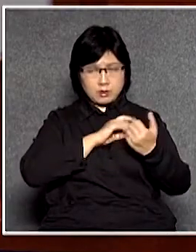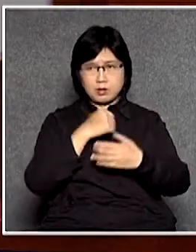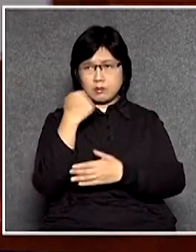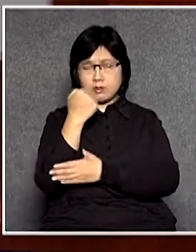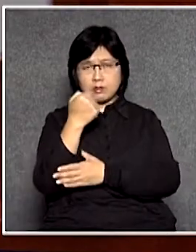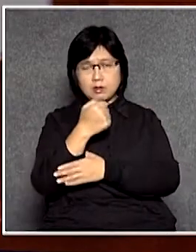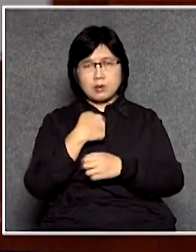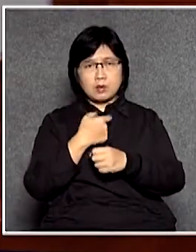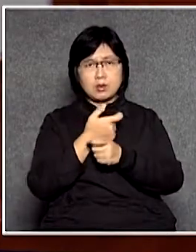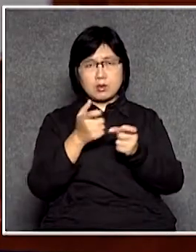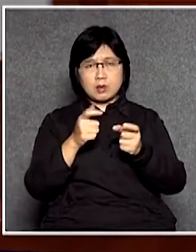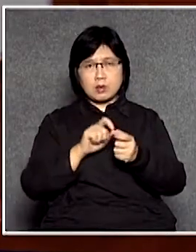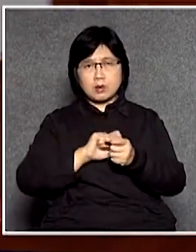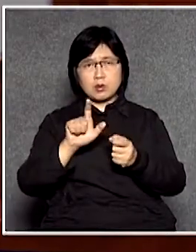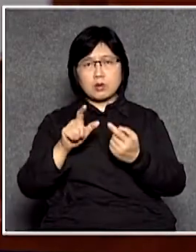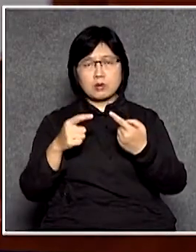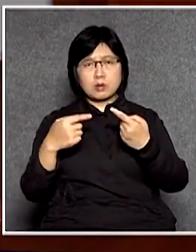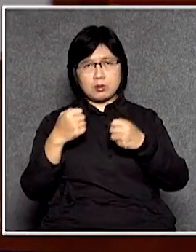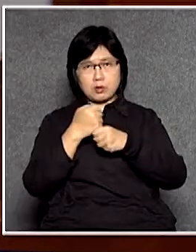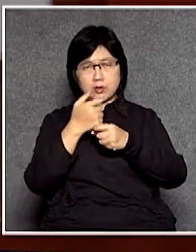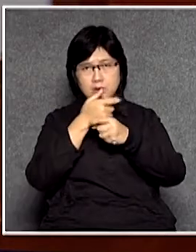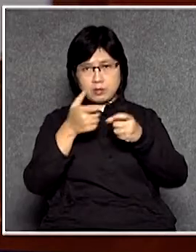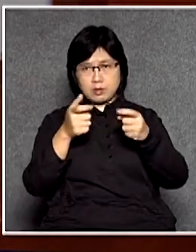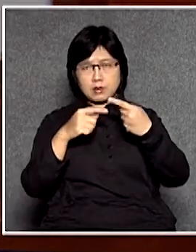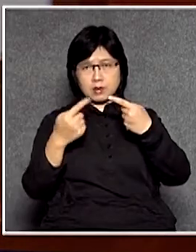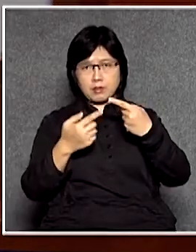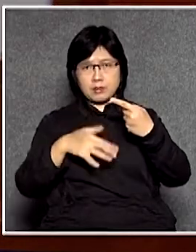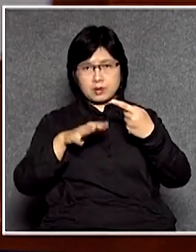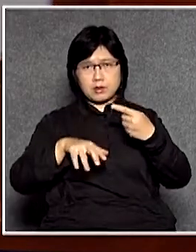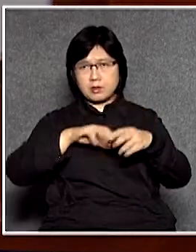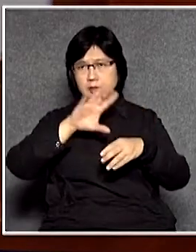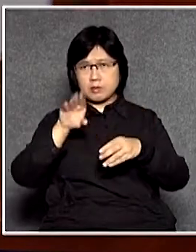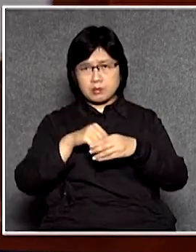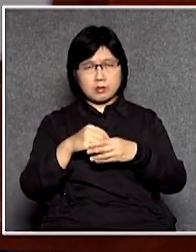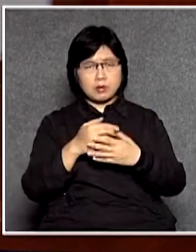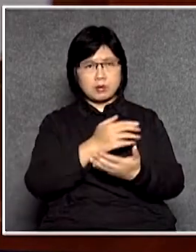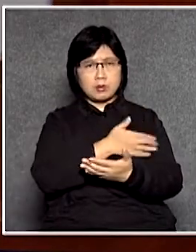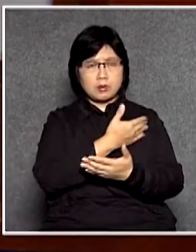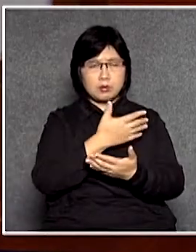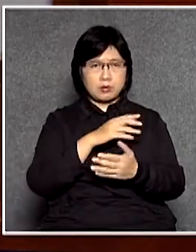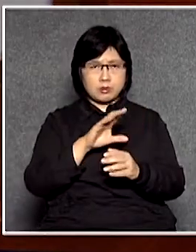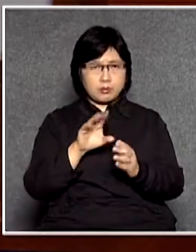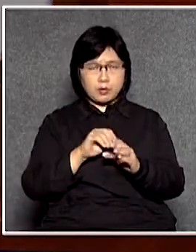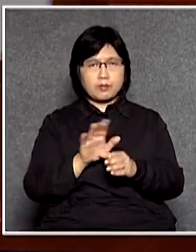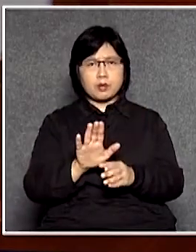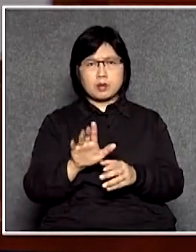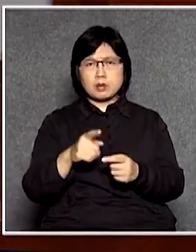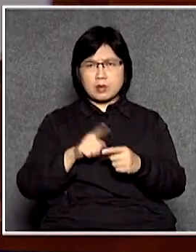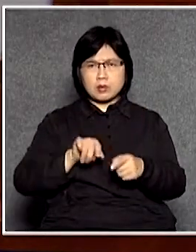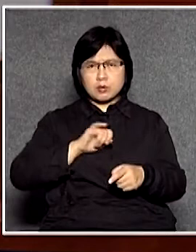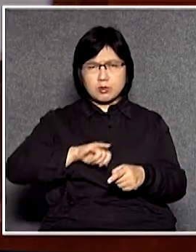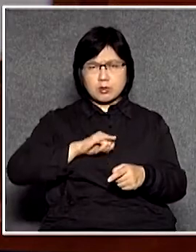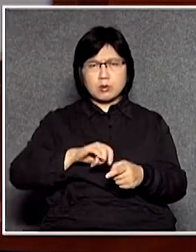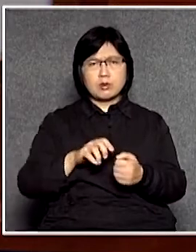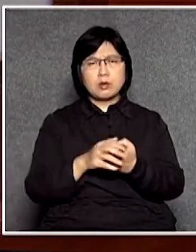线高于月薪15000元，以免涵盖所有雇员。哇，你这真是卑鄙无耻，我